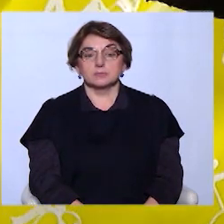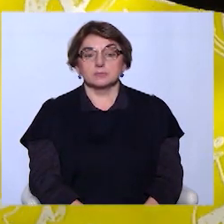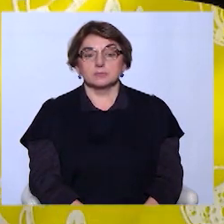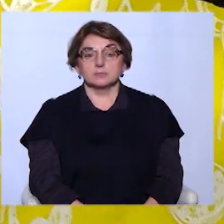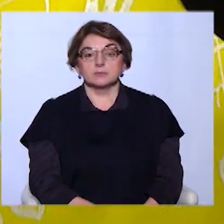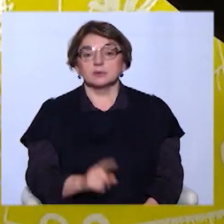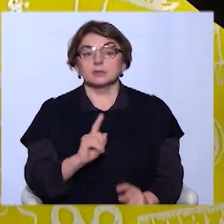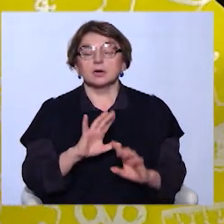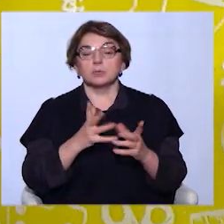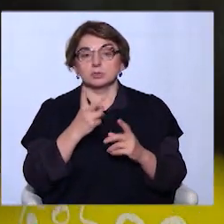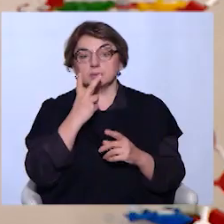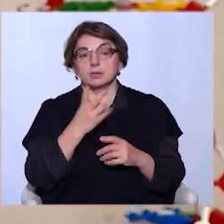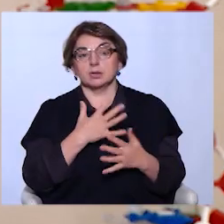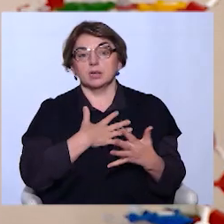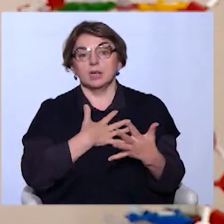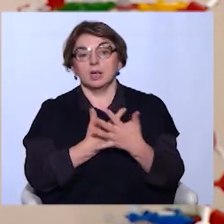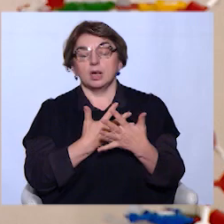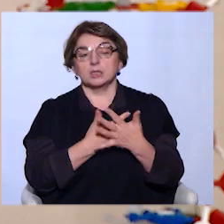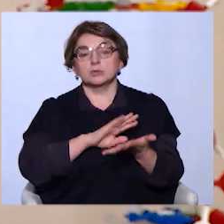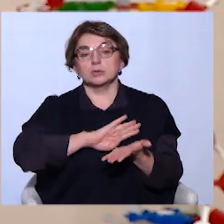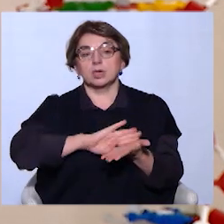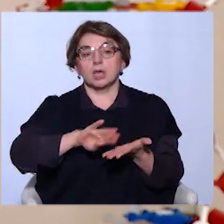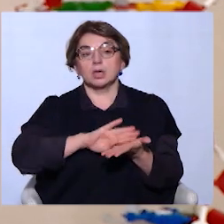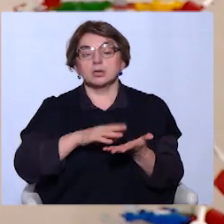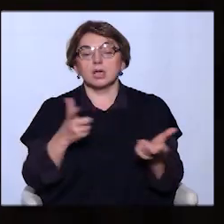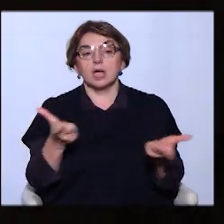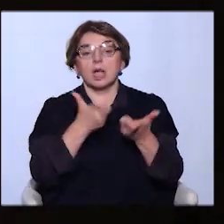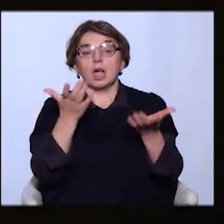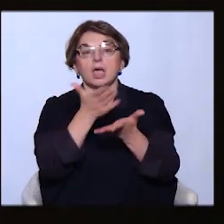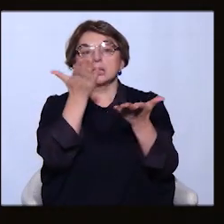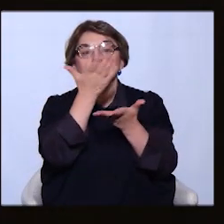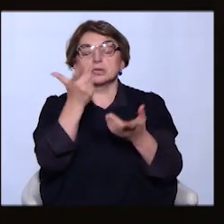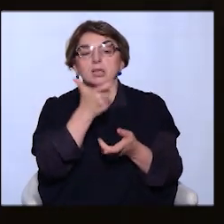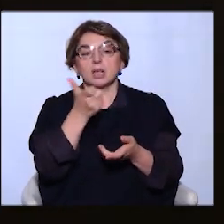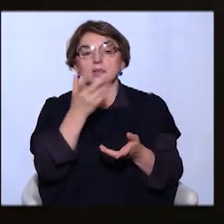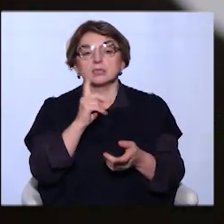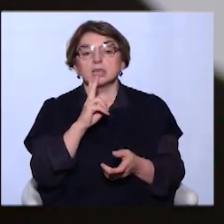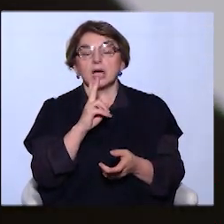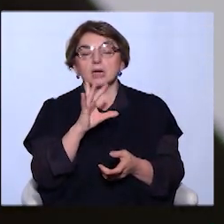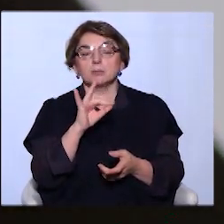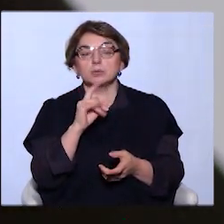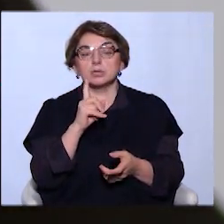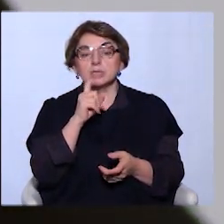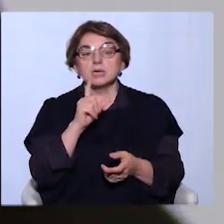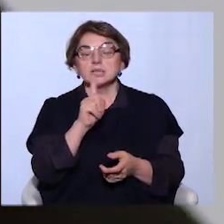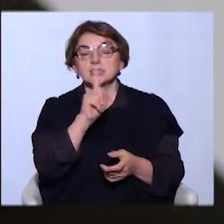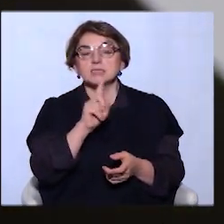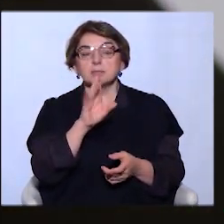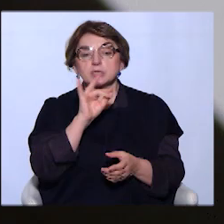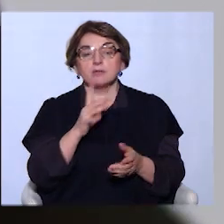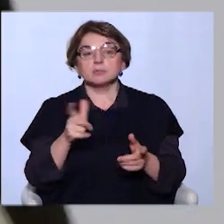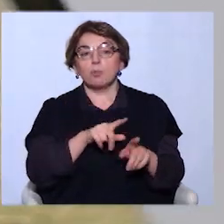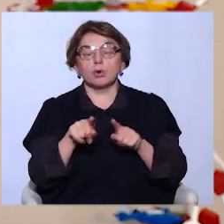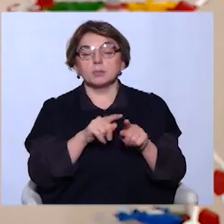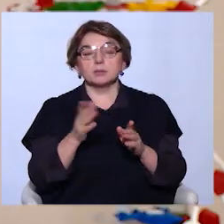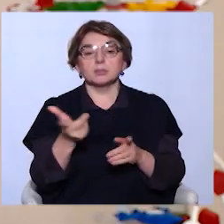და ხედავთ, რომ აქტიურად გამოიყო აირადი ნივთიერება, კარბონატზე მჟავას მოქმედებისას